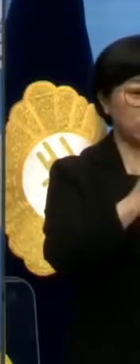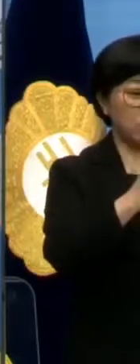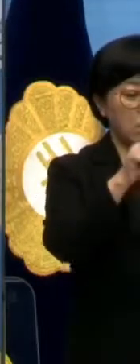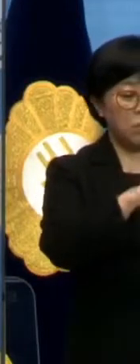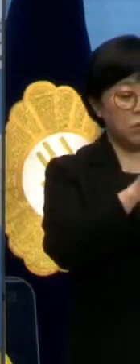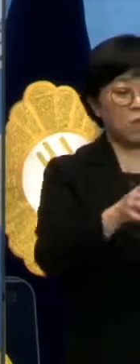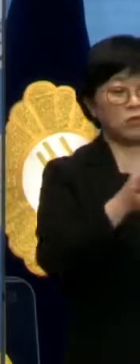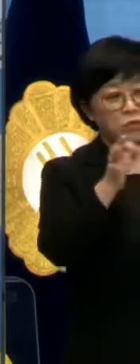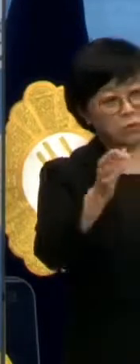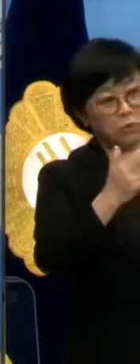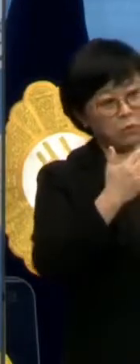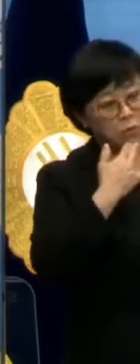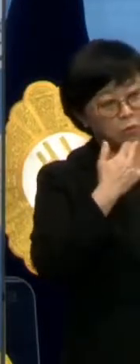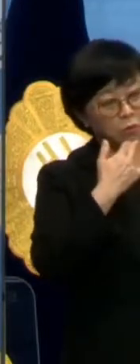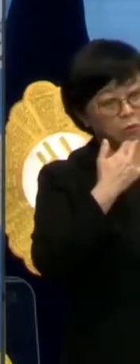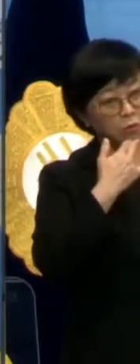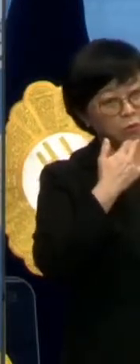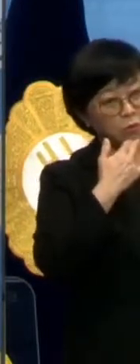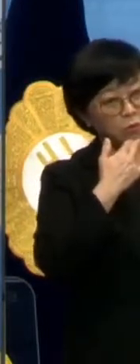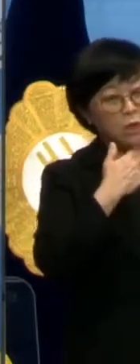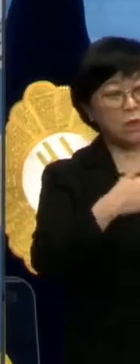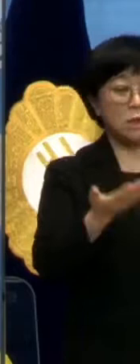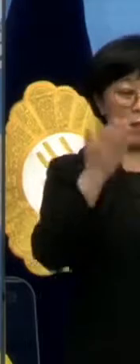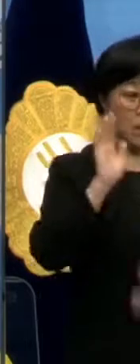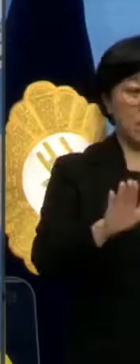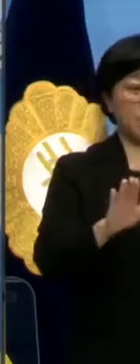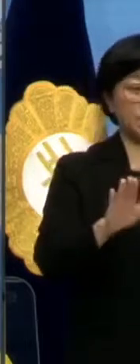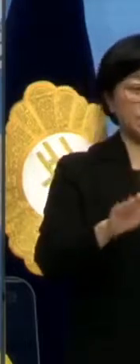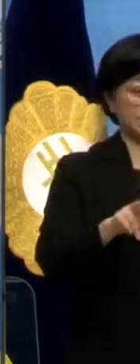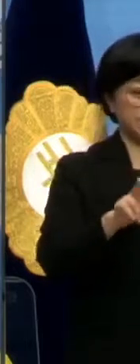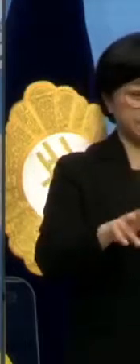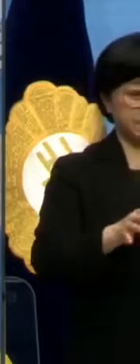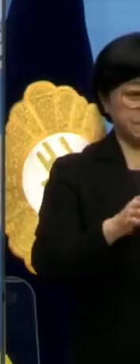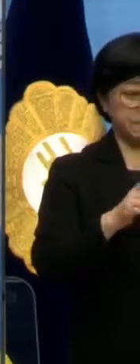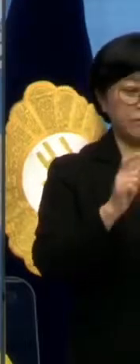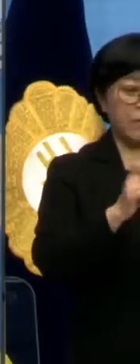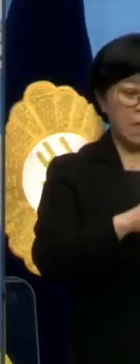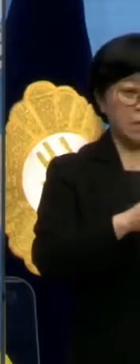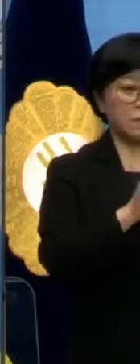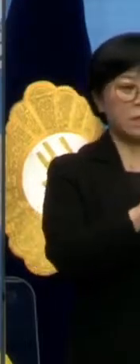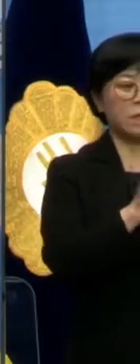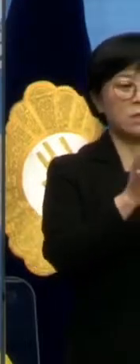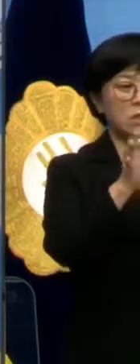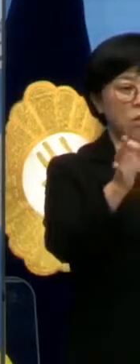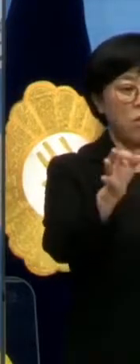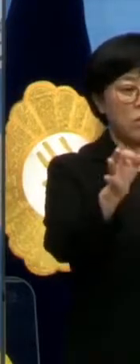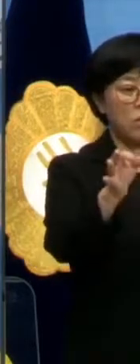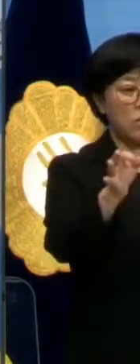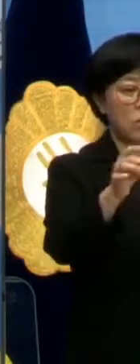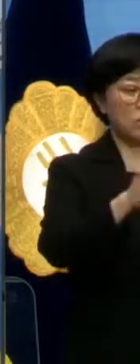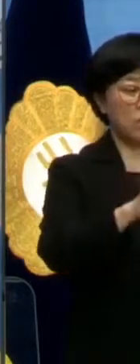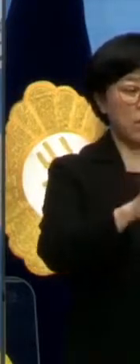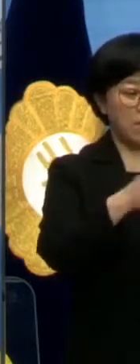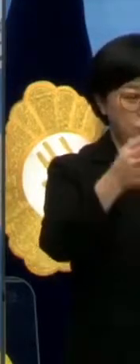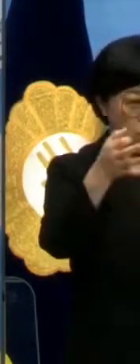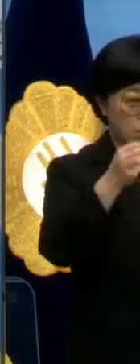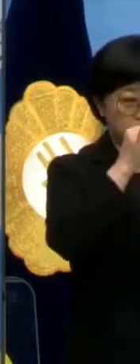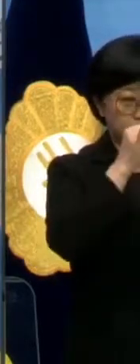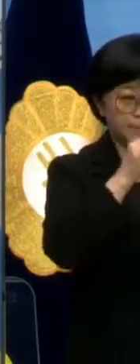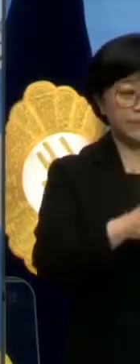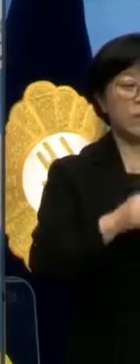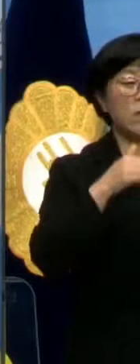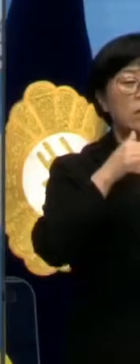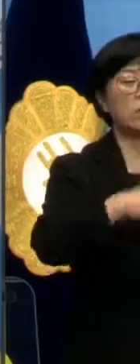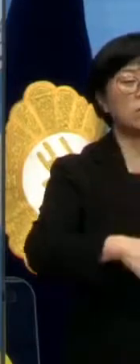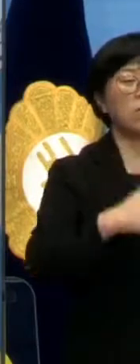보상도 하지 않습니다. 그러면서 선심 쓰듯 지급하는 재난지원금으로 광을 팔고 있습니다. 이런